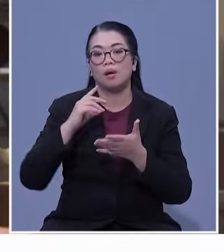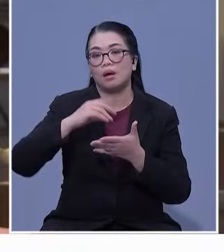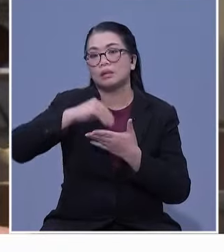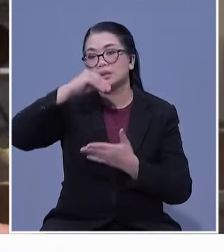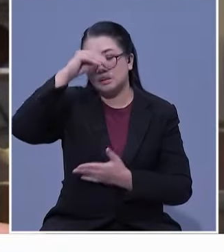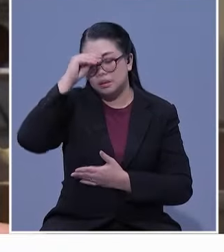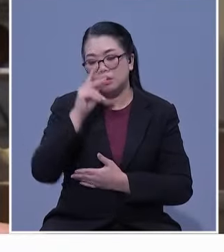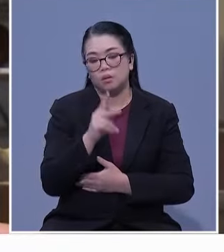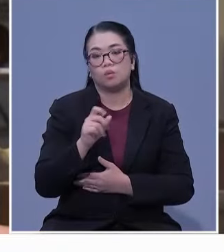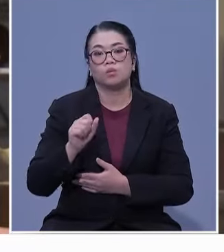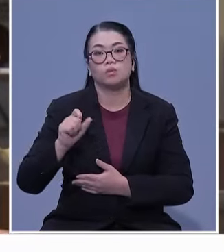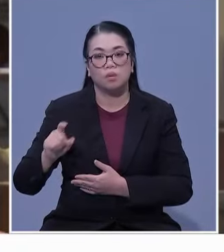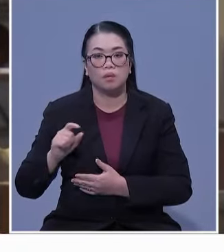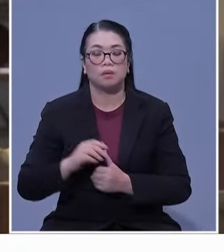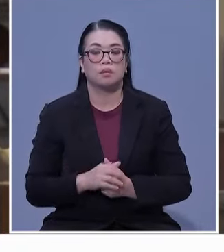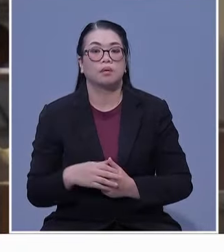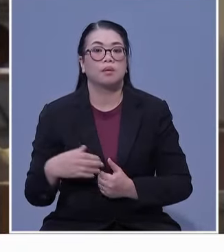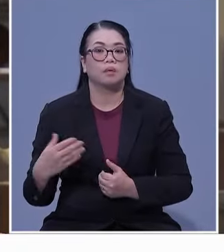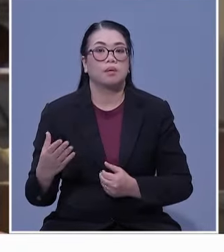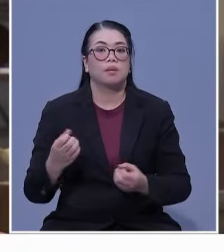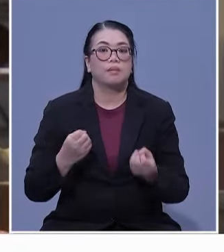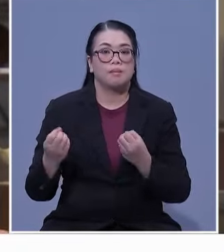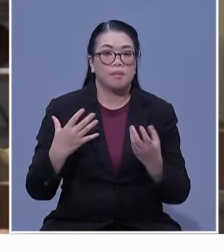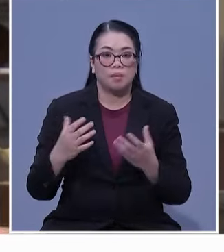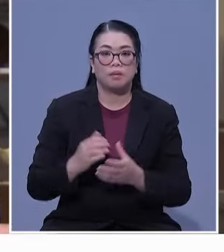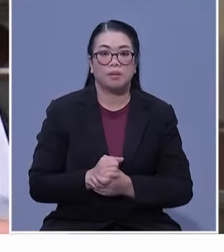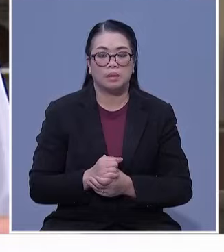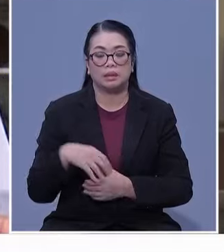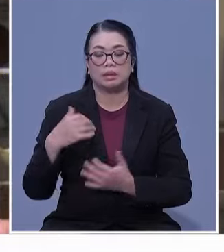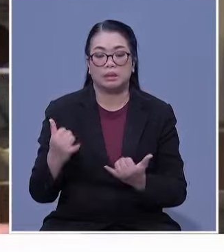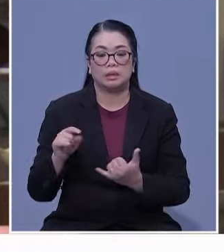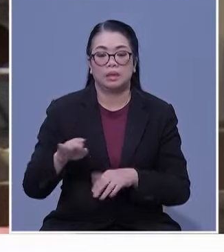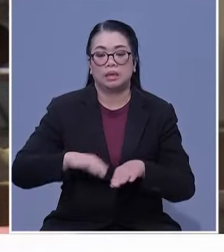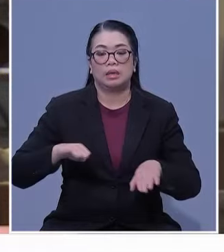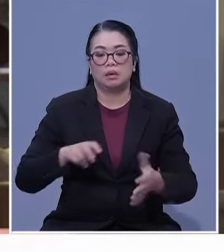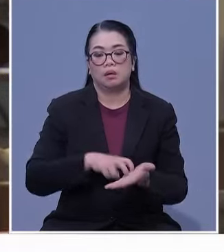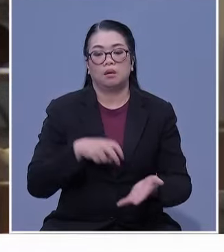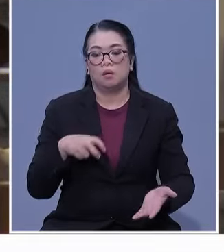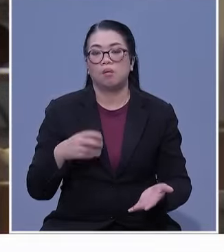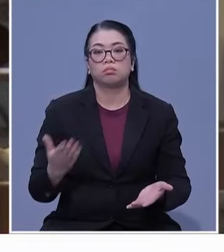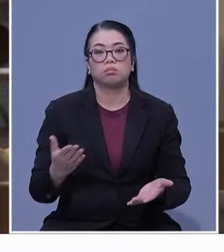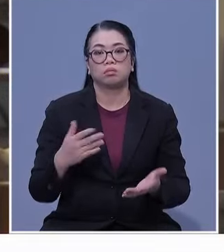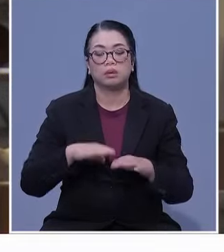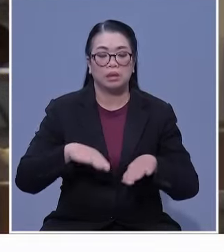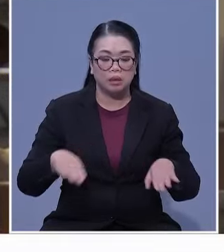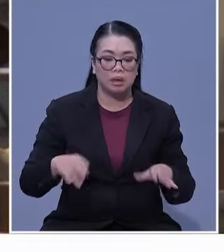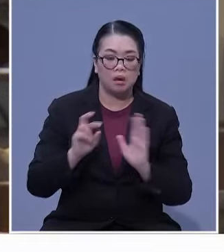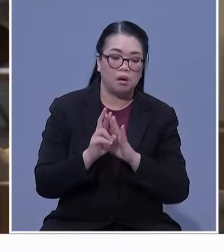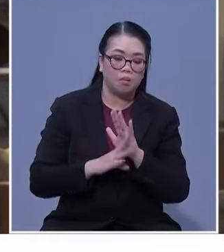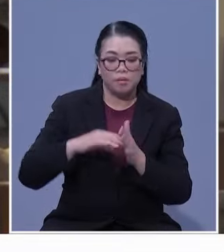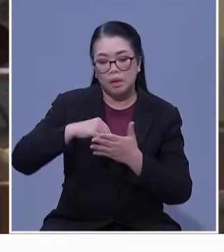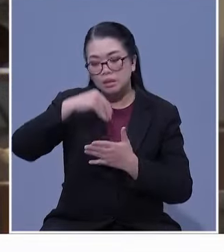กสสนะครับเอ่อคุณสมพงษ์ท่านบอกแบบนี้ครับว่าสถานการณ์เด็กออกกลางครรภ์หรือเด็กหลุดออกจากระบบการ